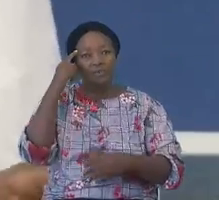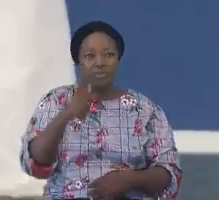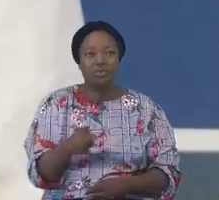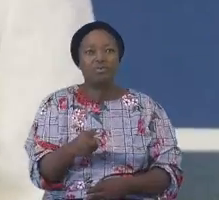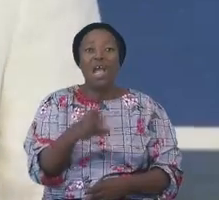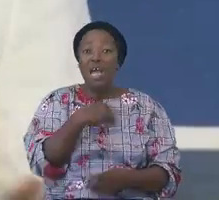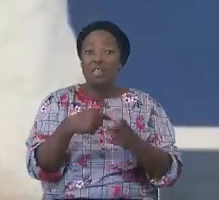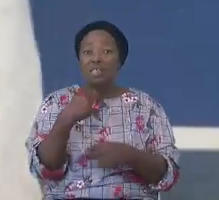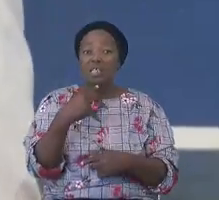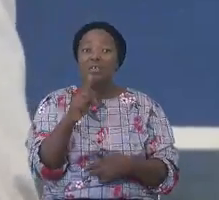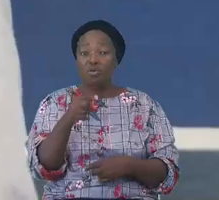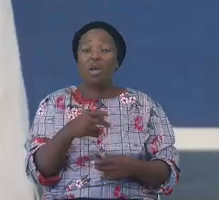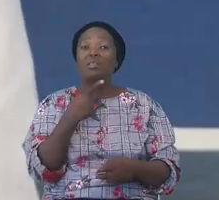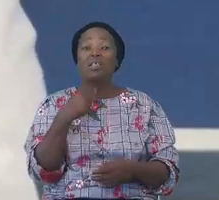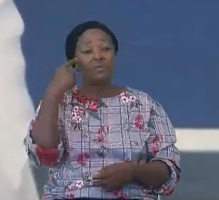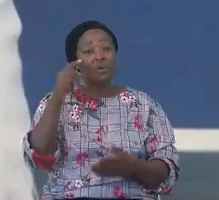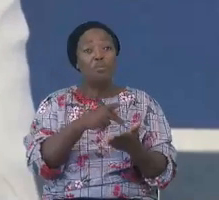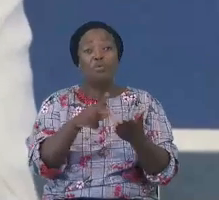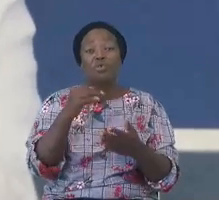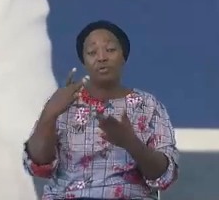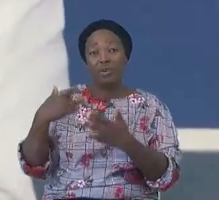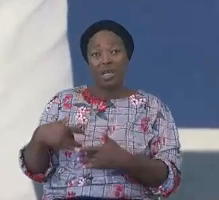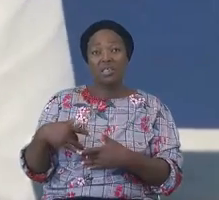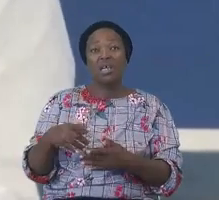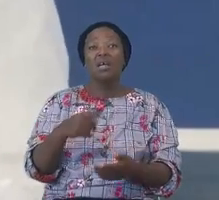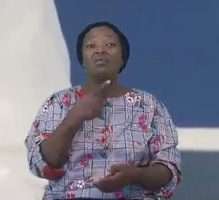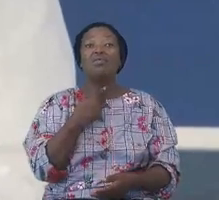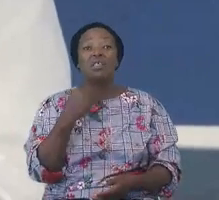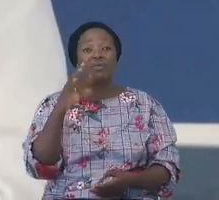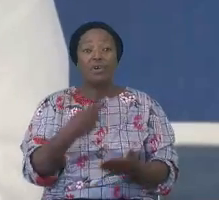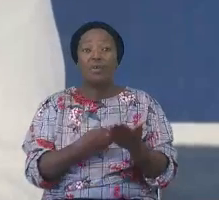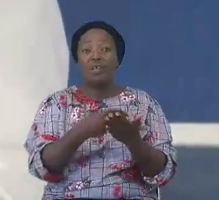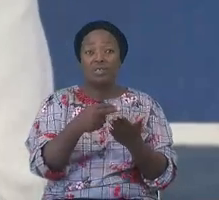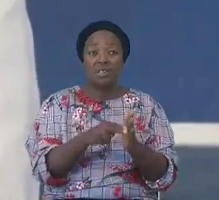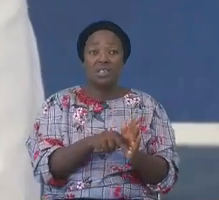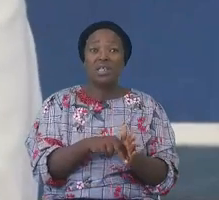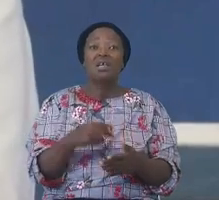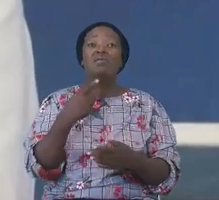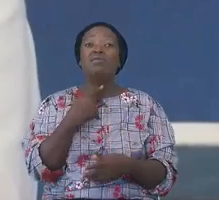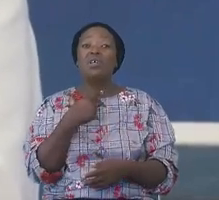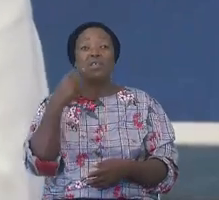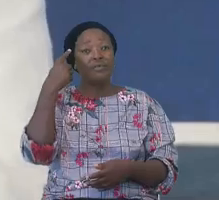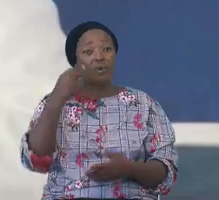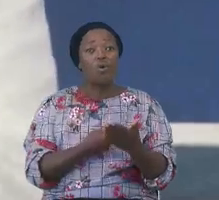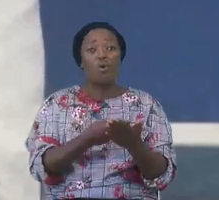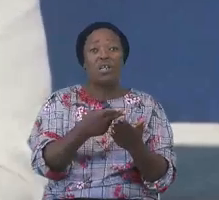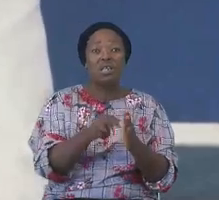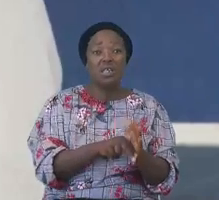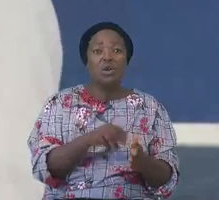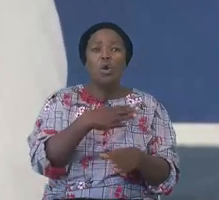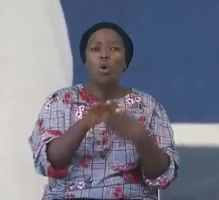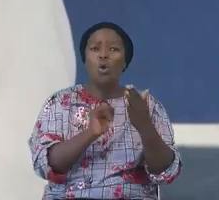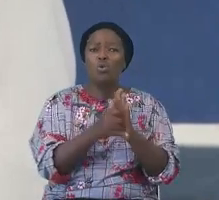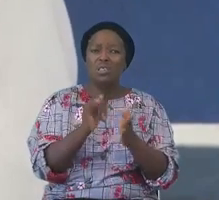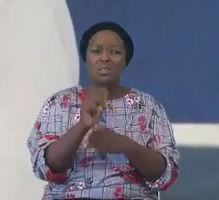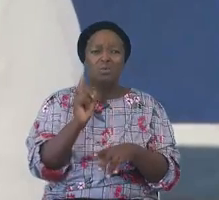Christ a déjà porté ça pour toi. Et dit, tu as soif de la pureté de cœur,